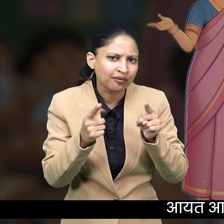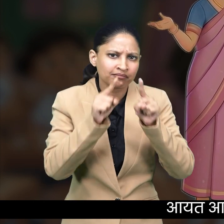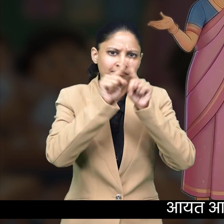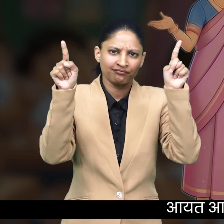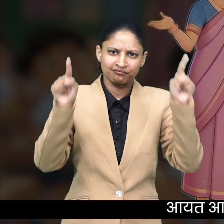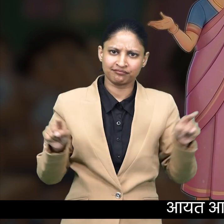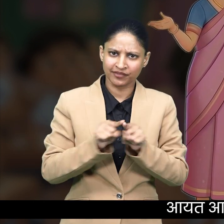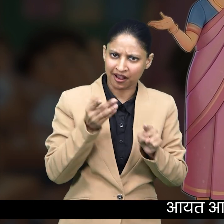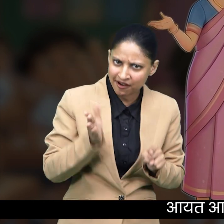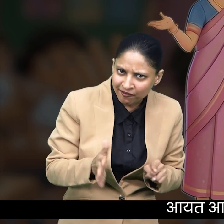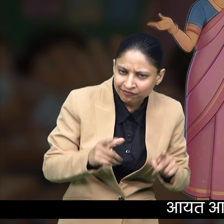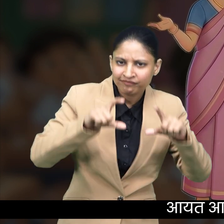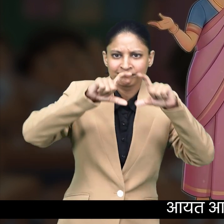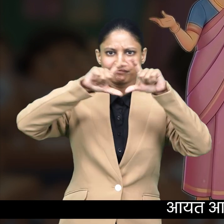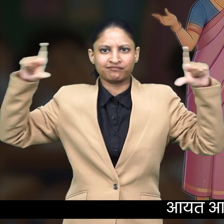आयत आणि त्रिकोण